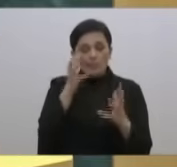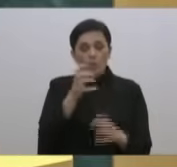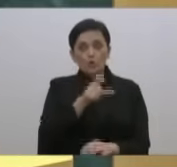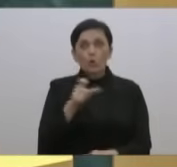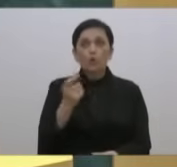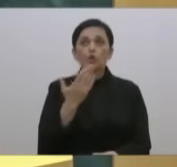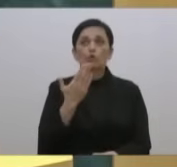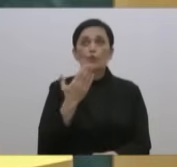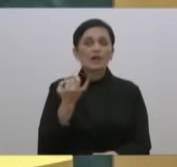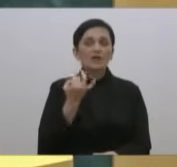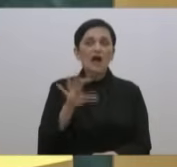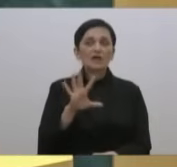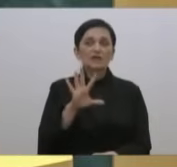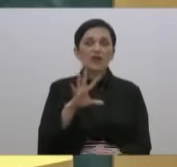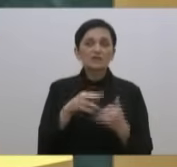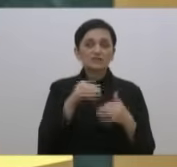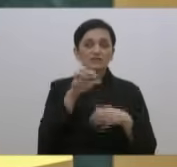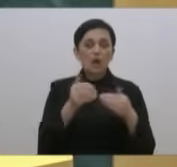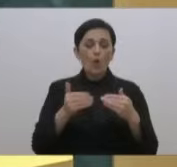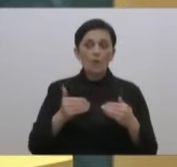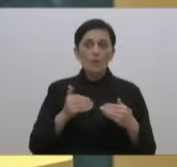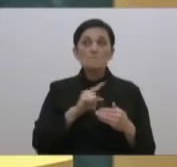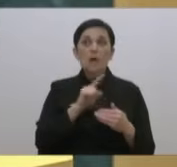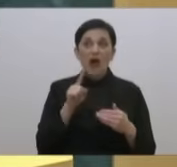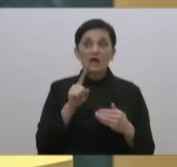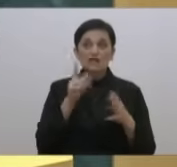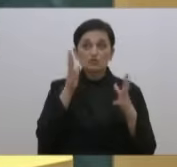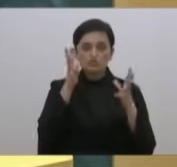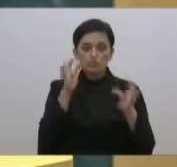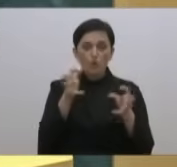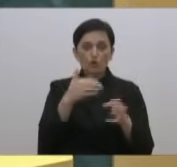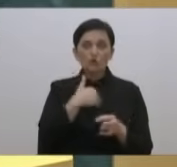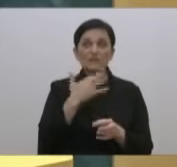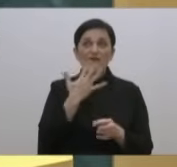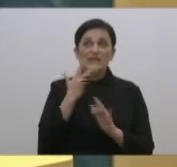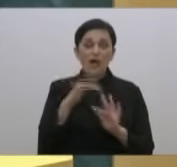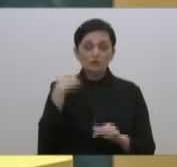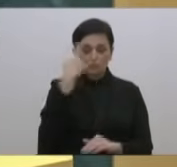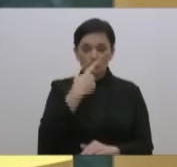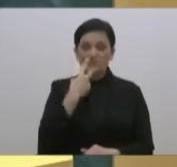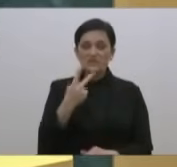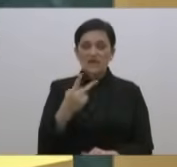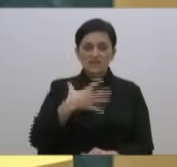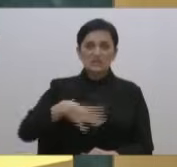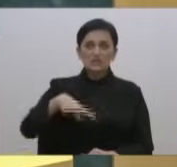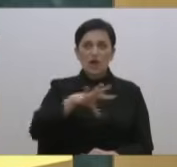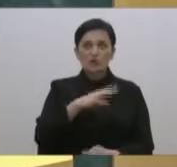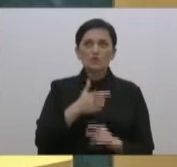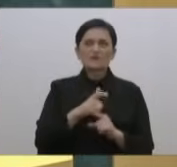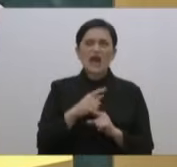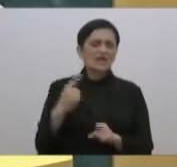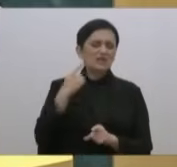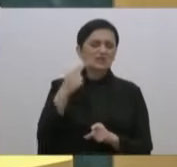ადამიანი, რომელსაც არ აინტერესებს დეოკუპაცია. Მაგრამ ეს ბოროტება ჩვენ ნაცმოძრაობის სახით უნახეთ საქართველოში, ძალიან რომ